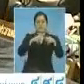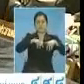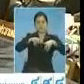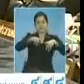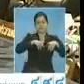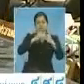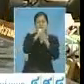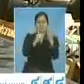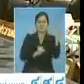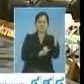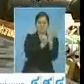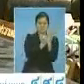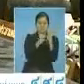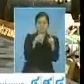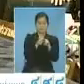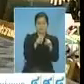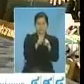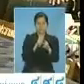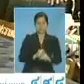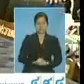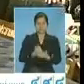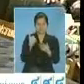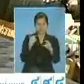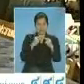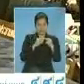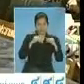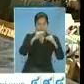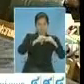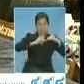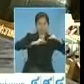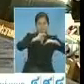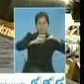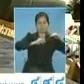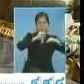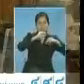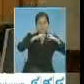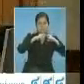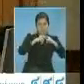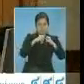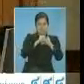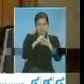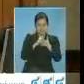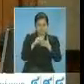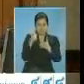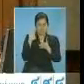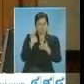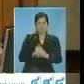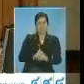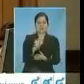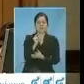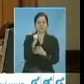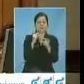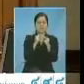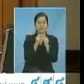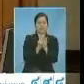ในชนบทเช่นกันเมื่อมีการเติมเต็มในส่วนนี้แก้ปัญหาการเจริญจากความเจริญจากหัว